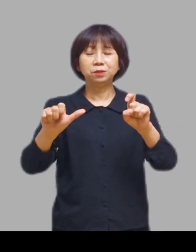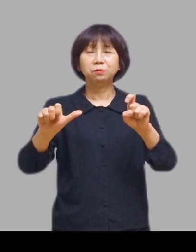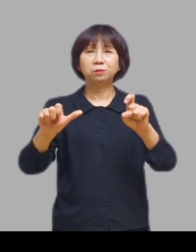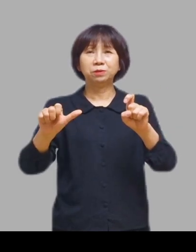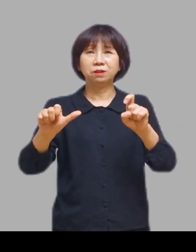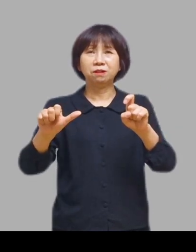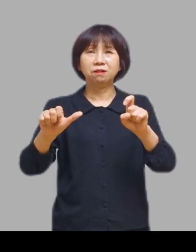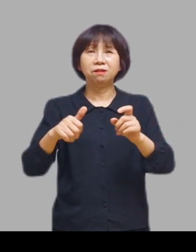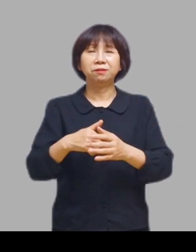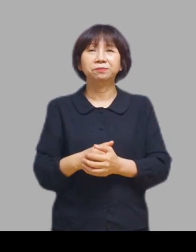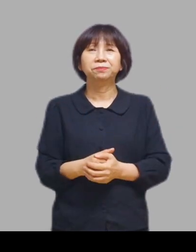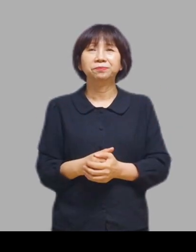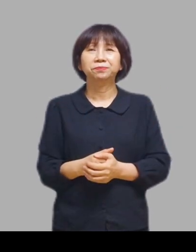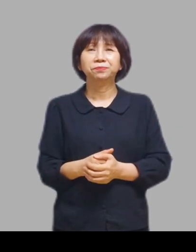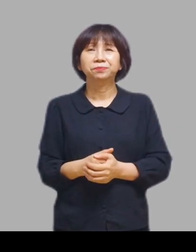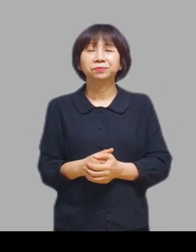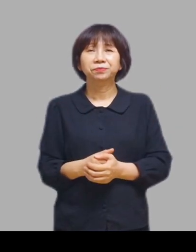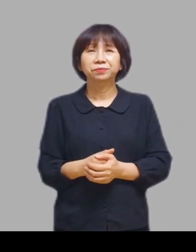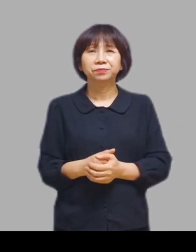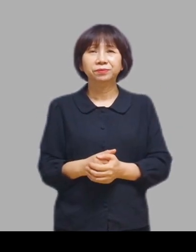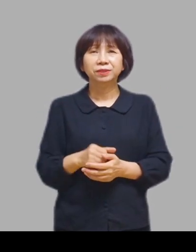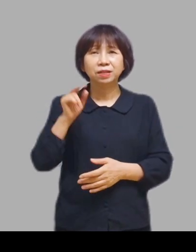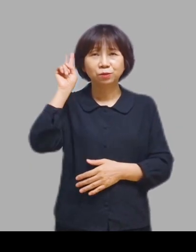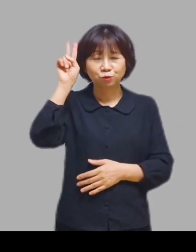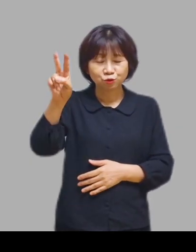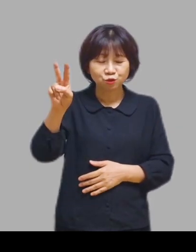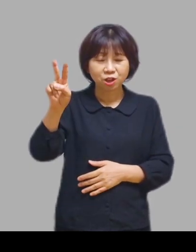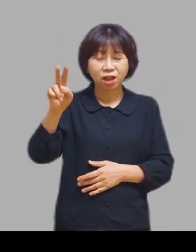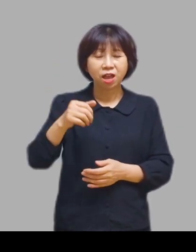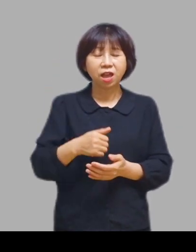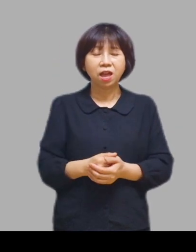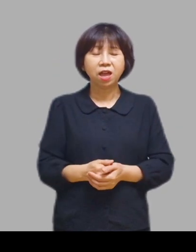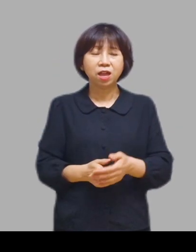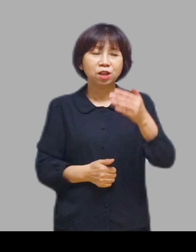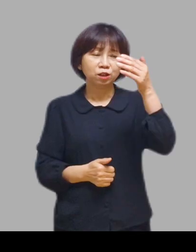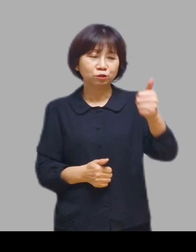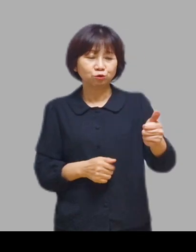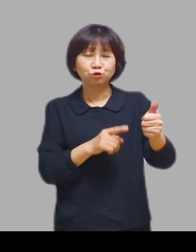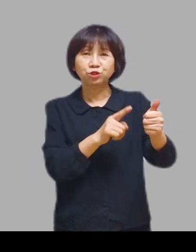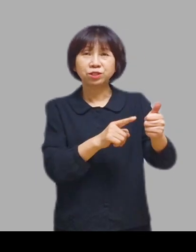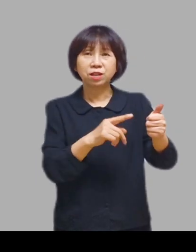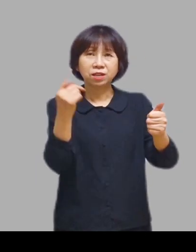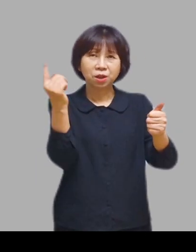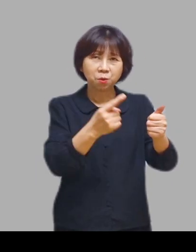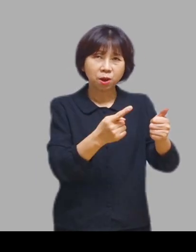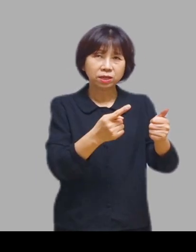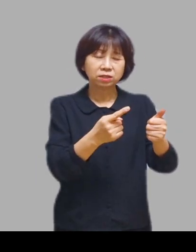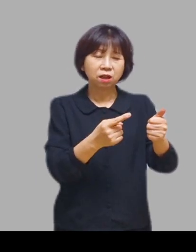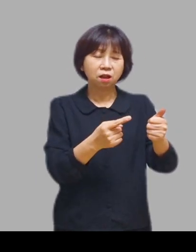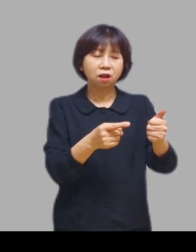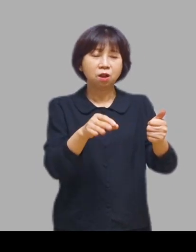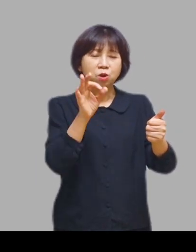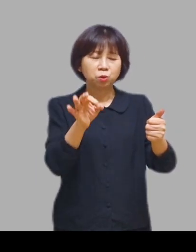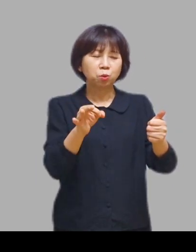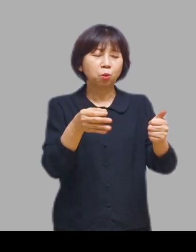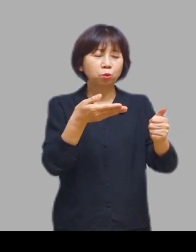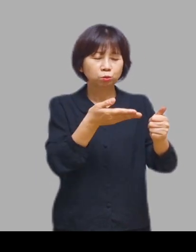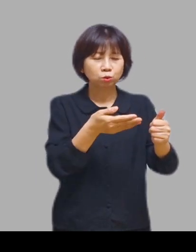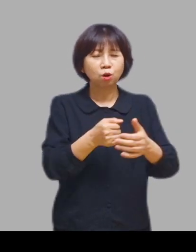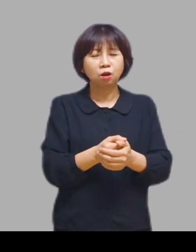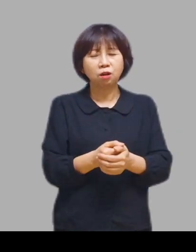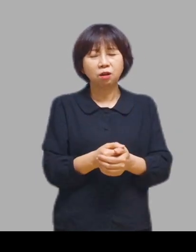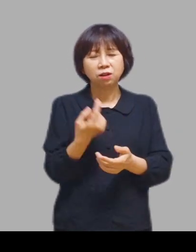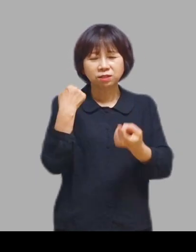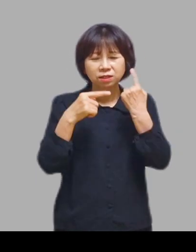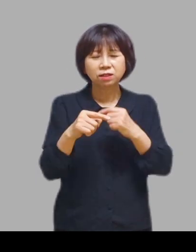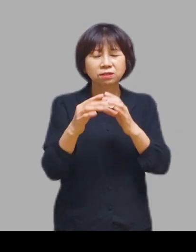이야기 마지막 장면인데요. 그 이튿날 그가 주막 주인에게 데나리온 2를 내어주며 이르되 이 사람을 돌보아 주라.